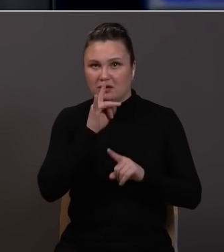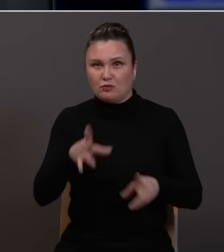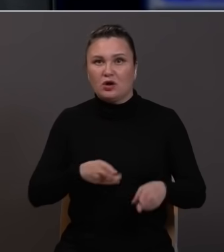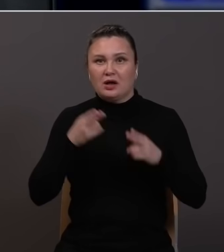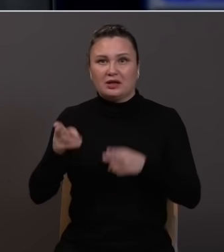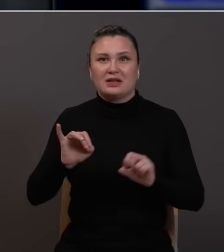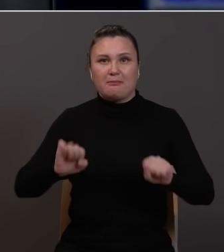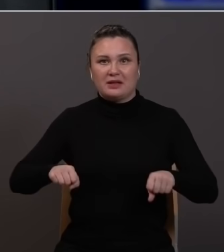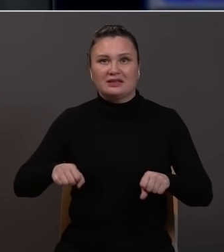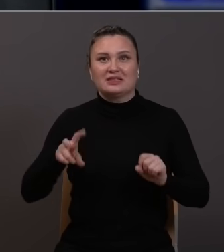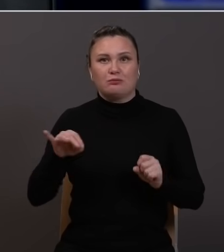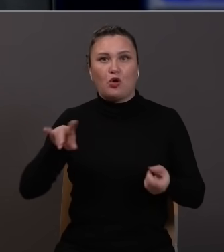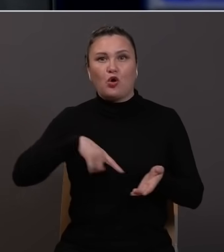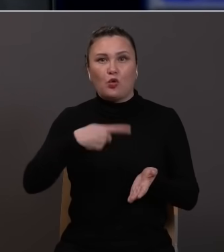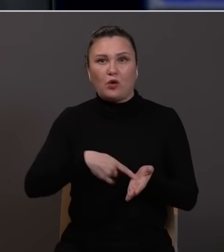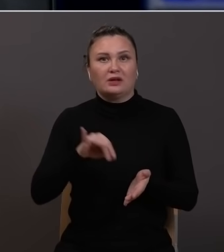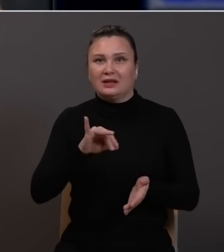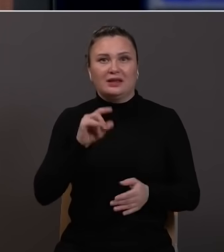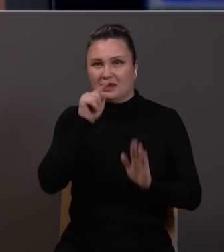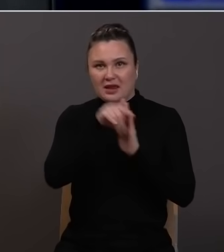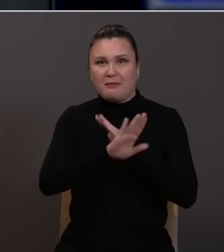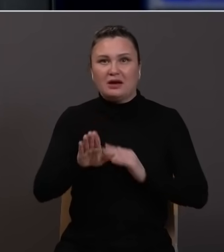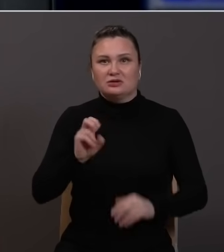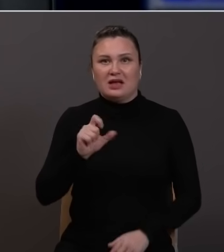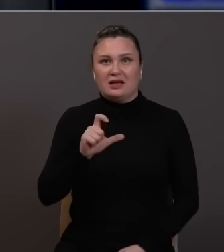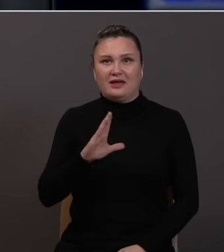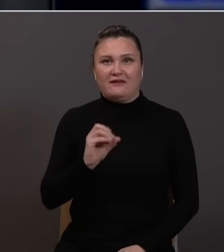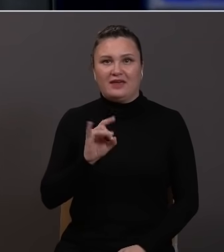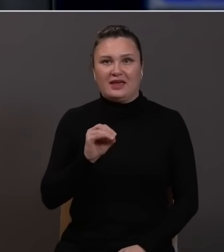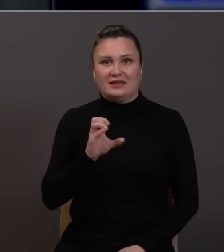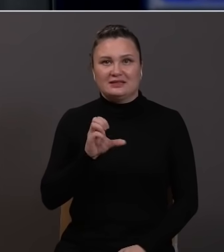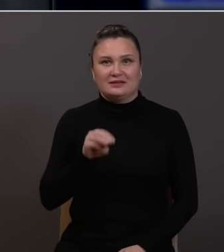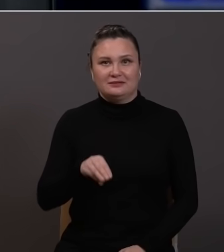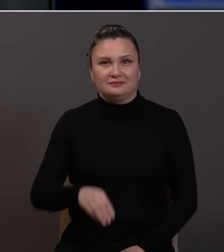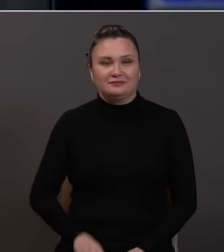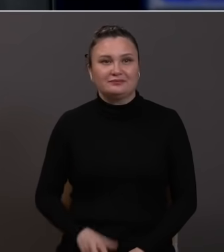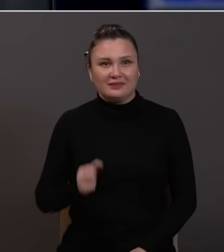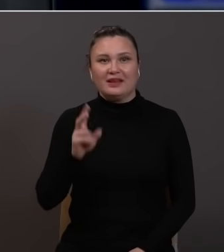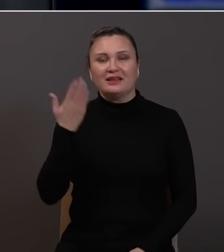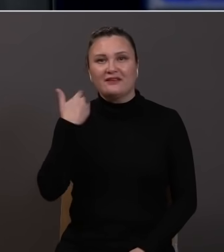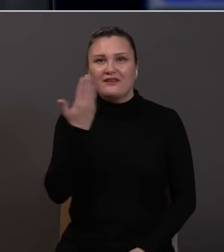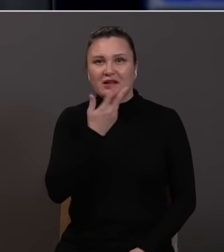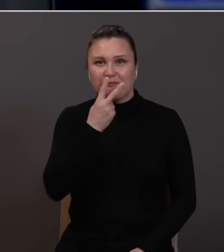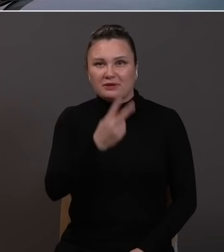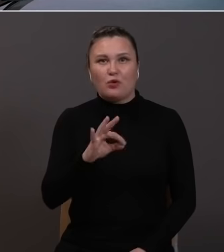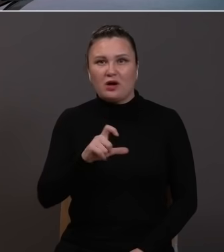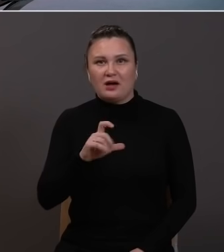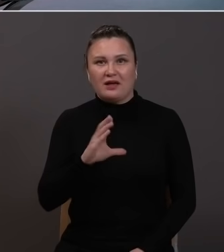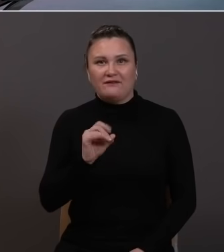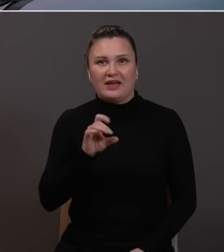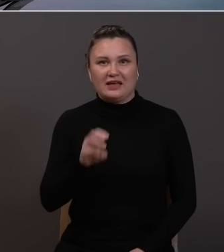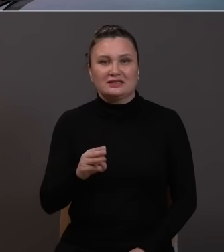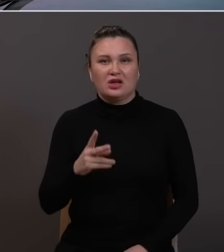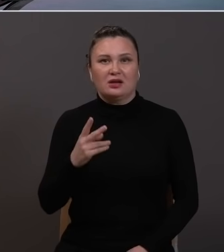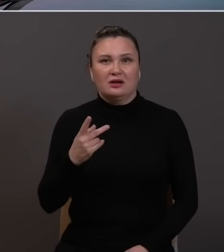буду ездить на мотоцикле по городу и не полезу на Эверест. Да, не надо. Я недавно кино посмотрел про Эверест, художественный